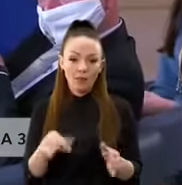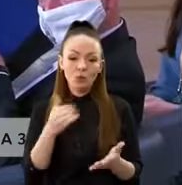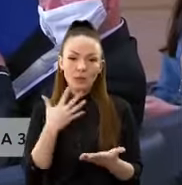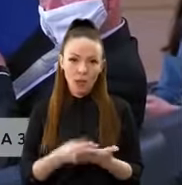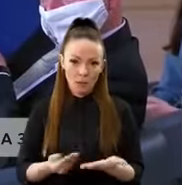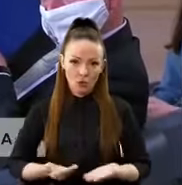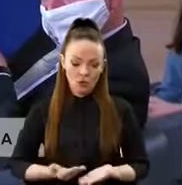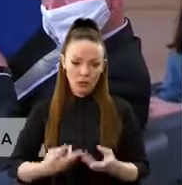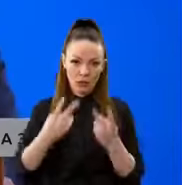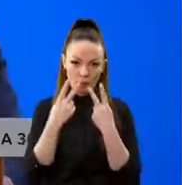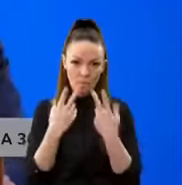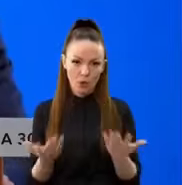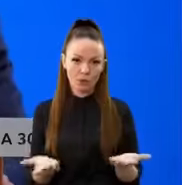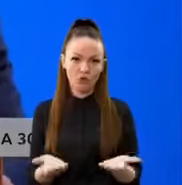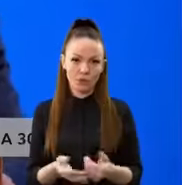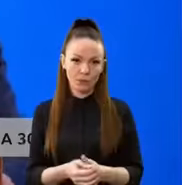не бачив.